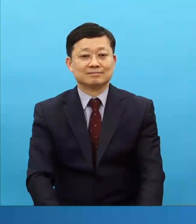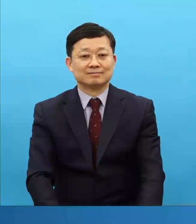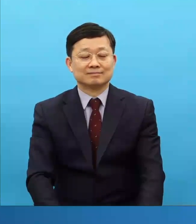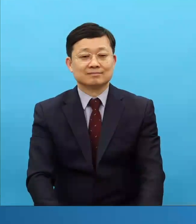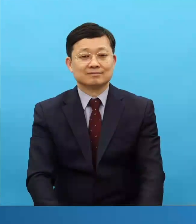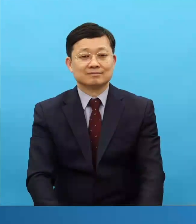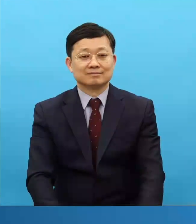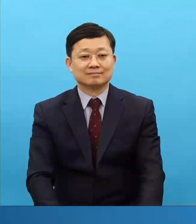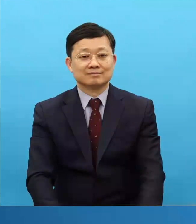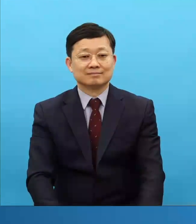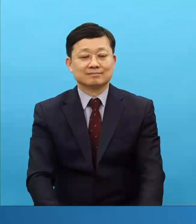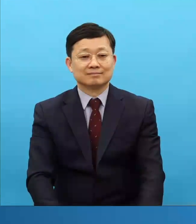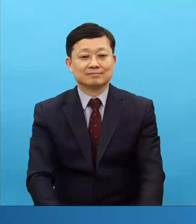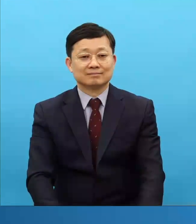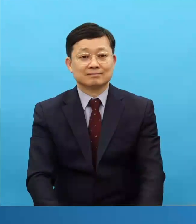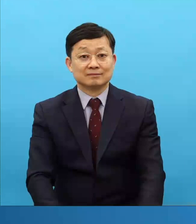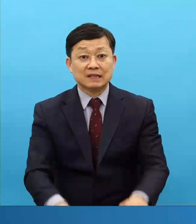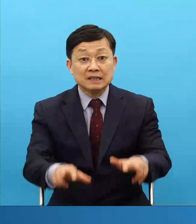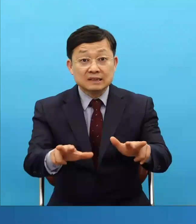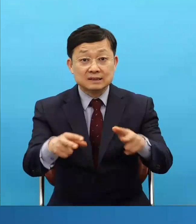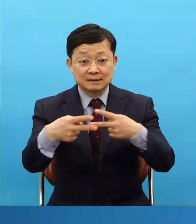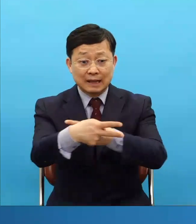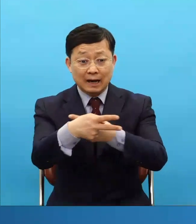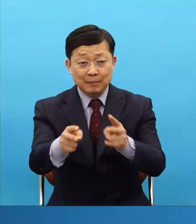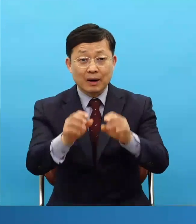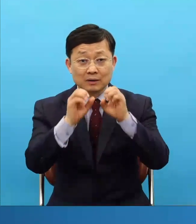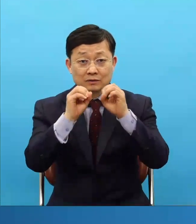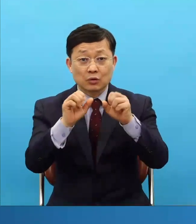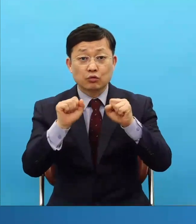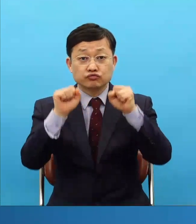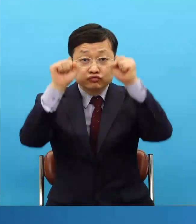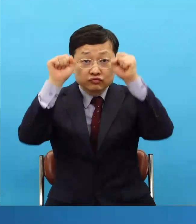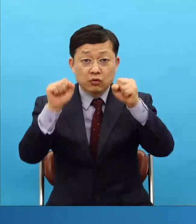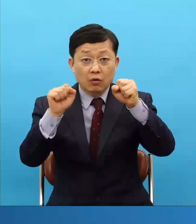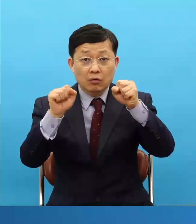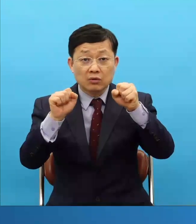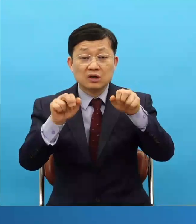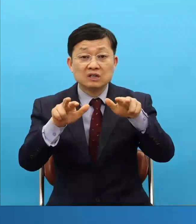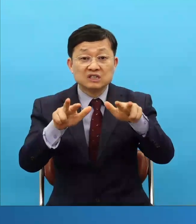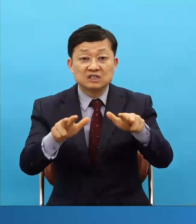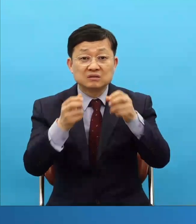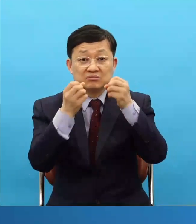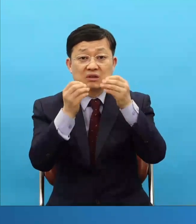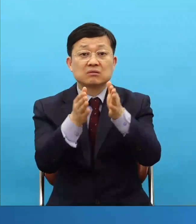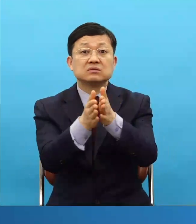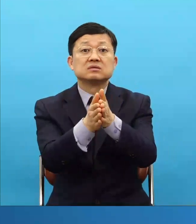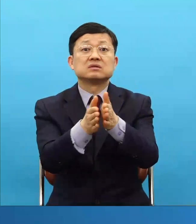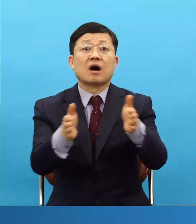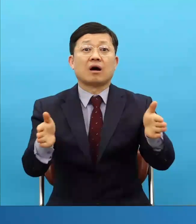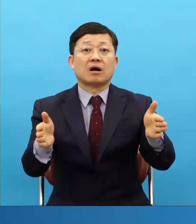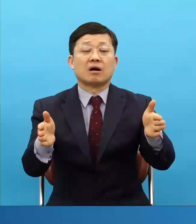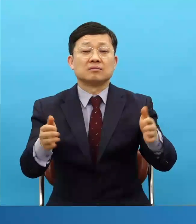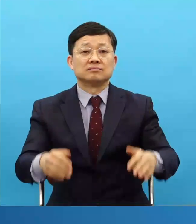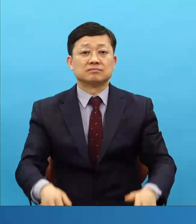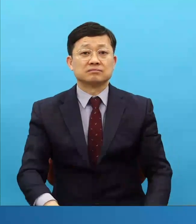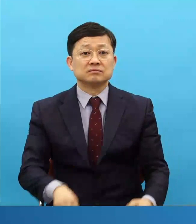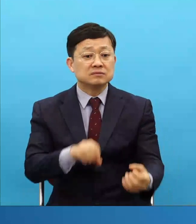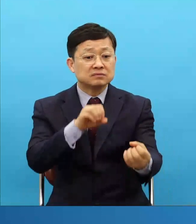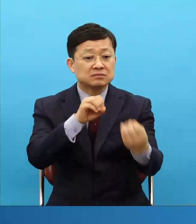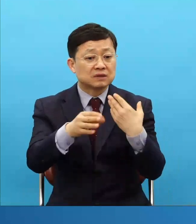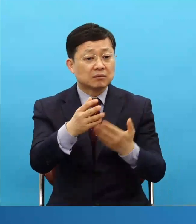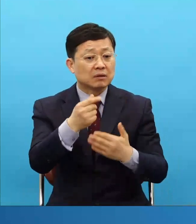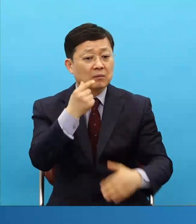우리 지금 전도 운동은 지금 시작입니다. Then what frustrates me the most is that right now for evangelism movement, we're starting right now. 그래 응답 못 받는 많은